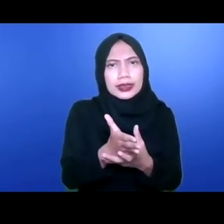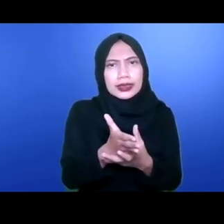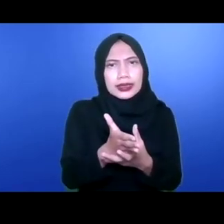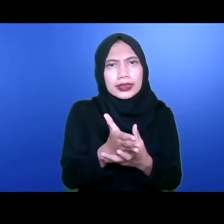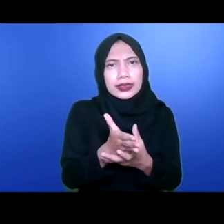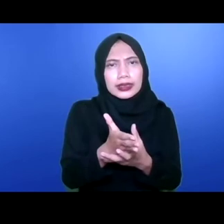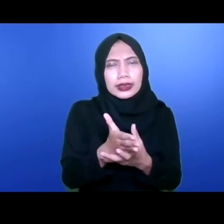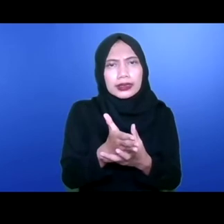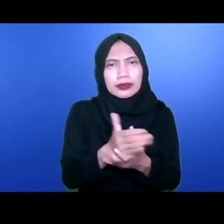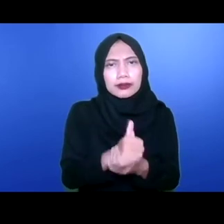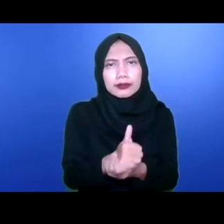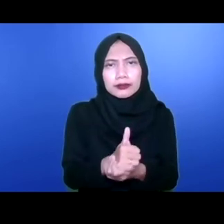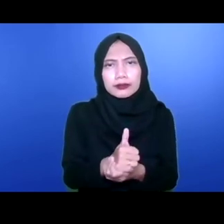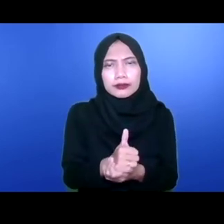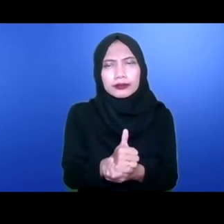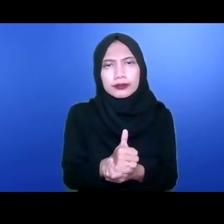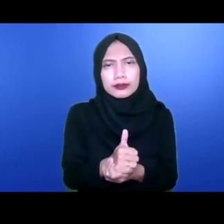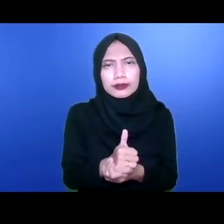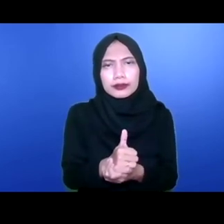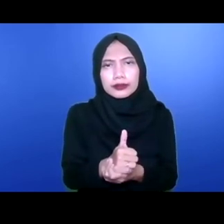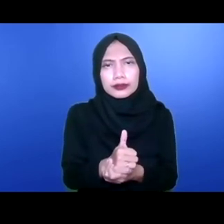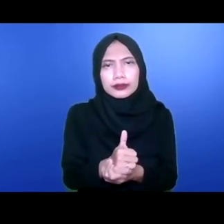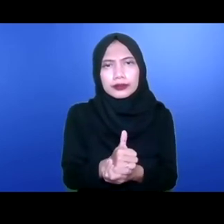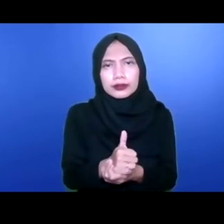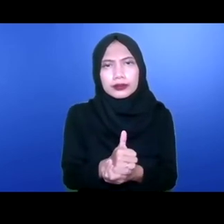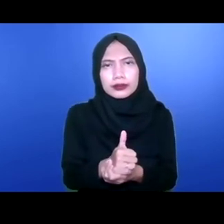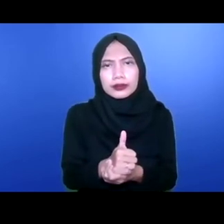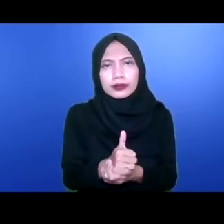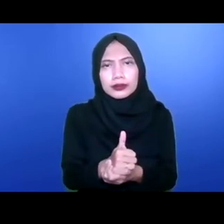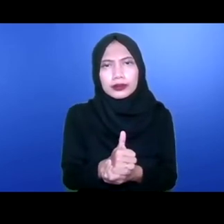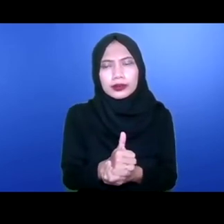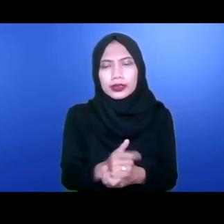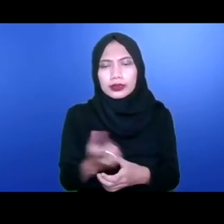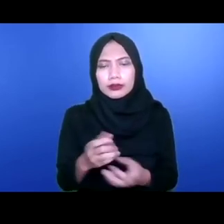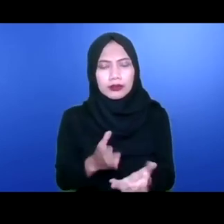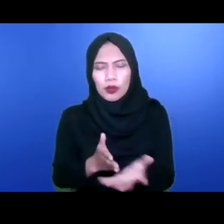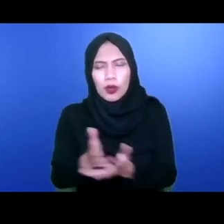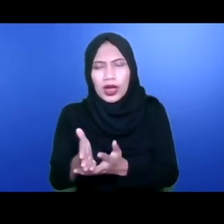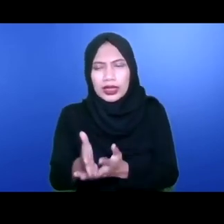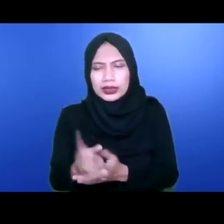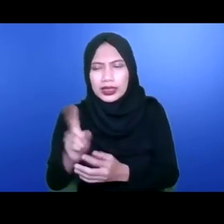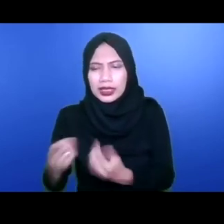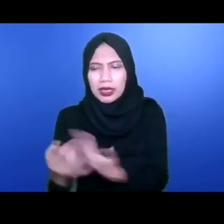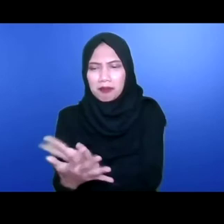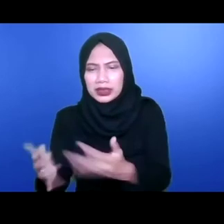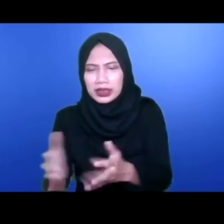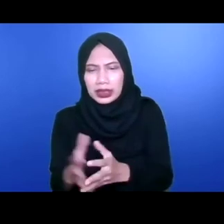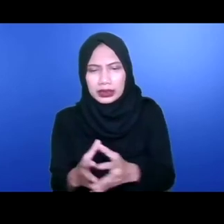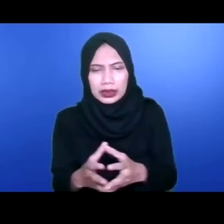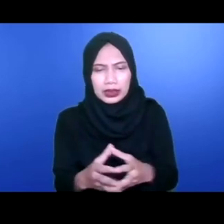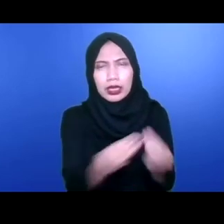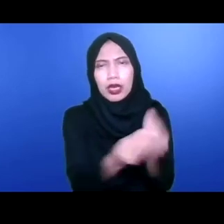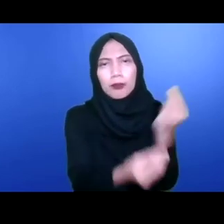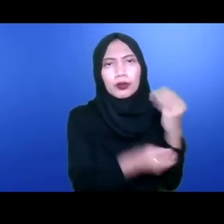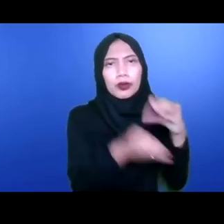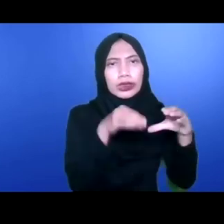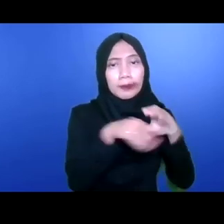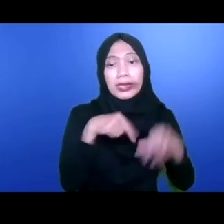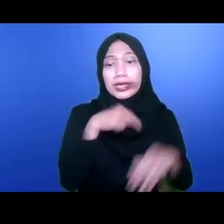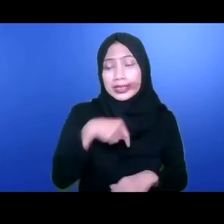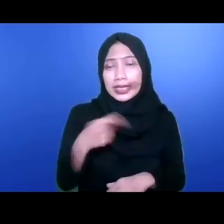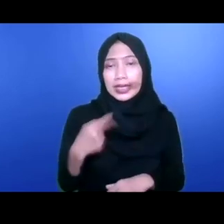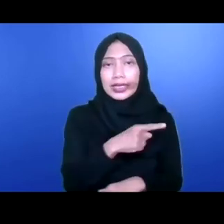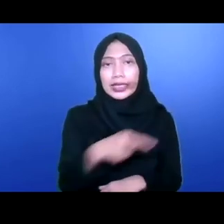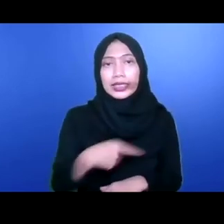dorman di rekening, termasuk cerita dorman di sisi agent. Bahkan kita juga lagi coba untuk